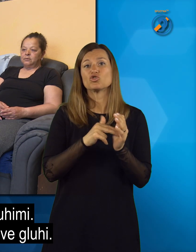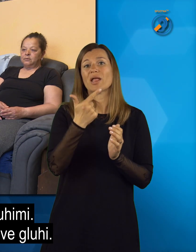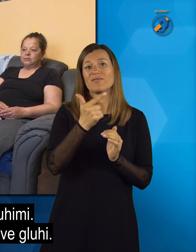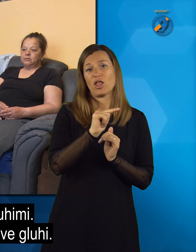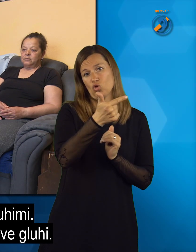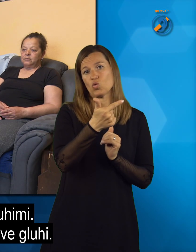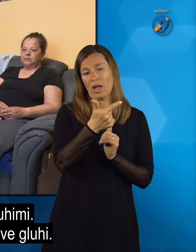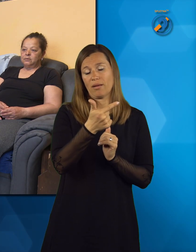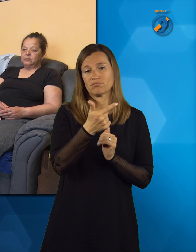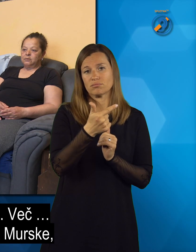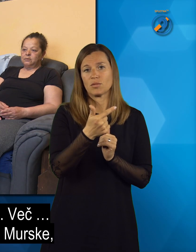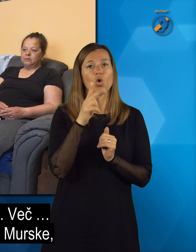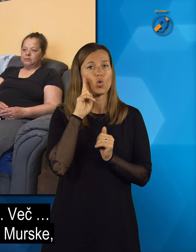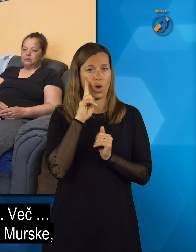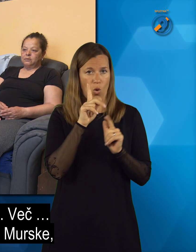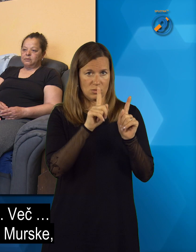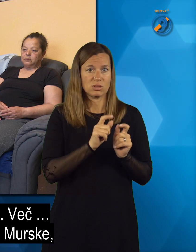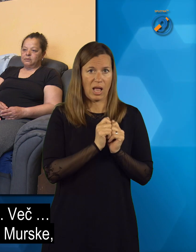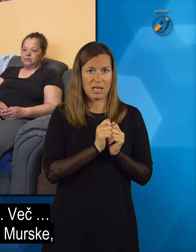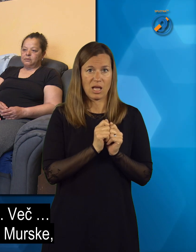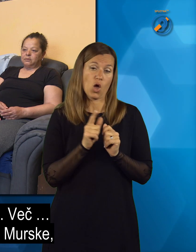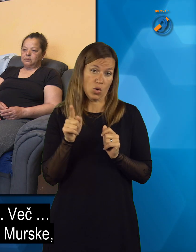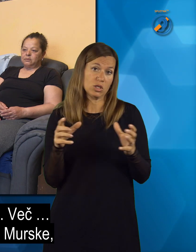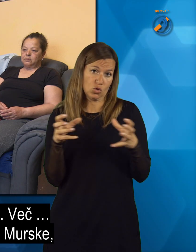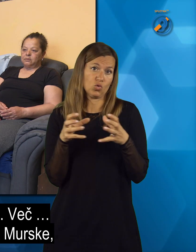Staše dve gluhi. Oni se družijo z njimi.